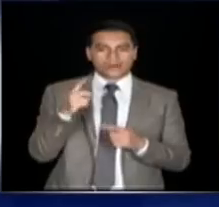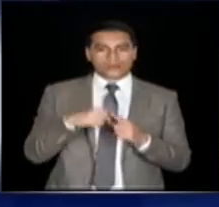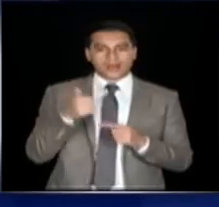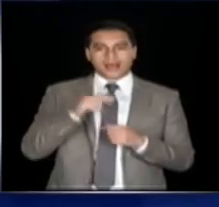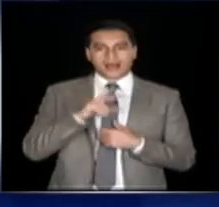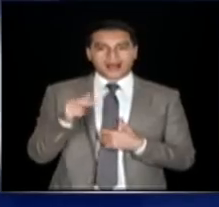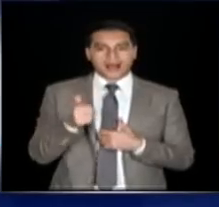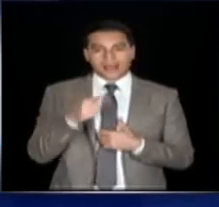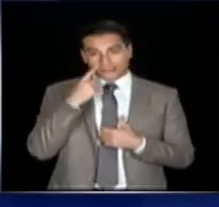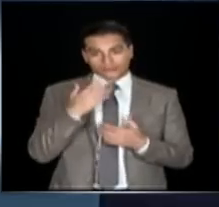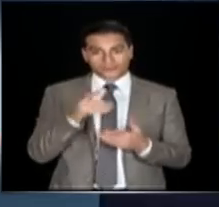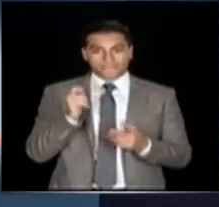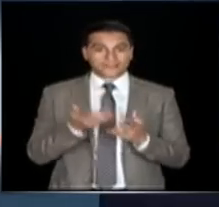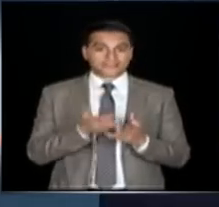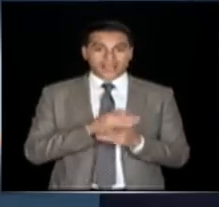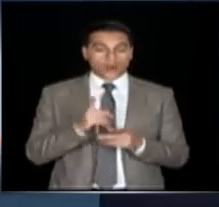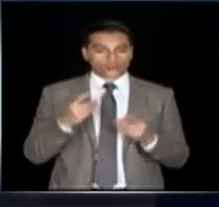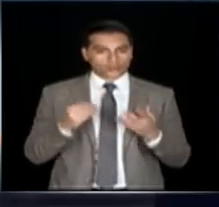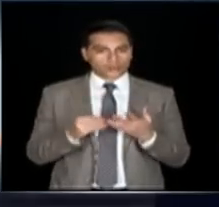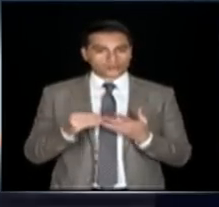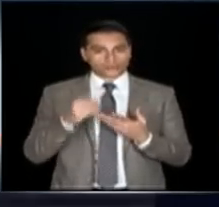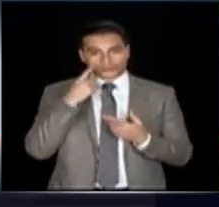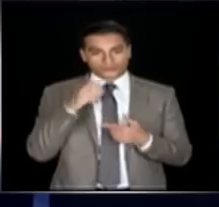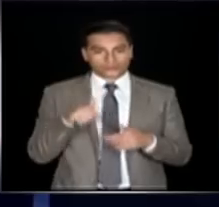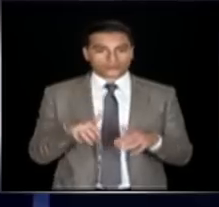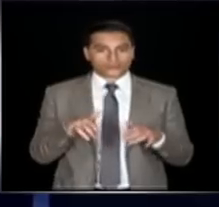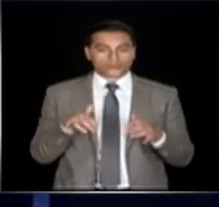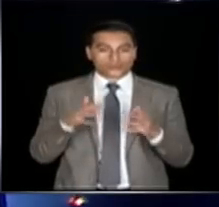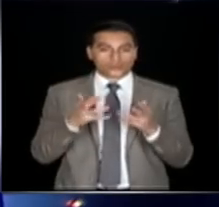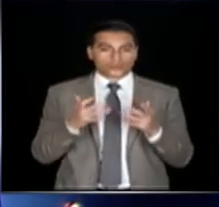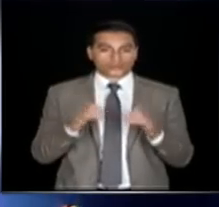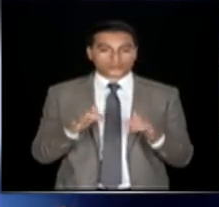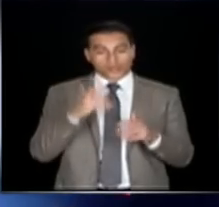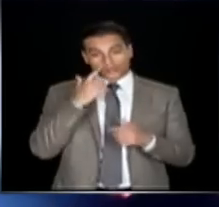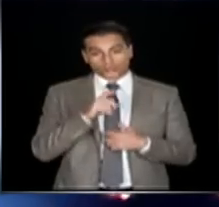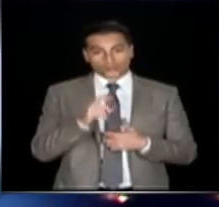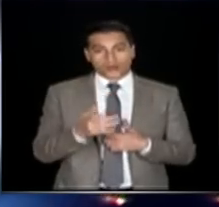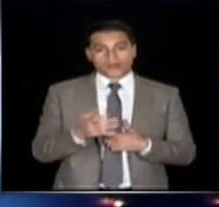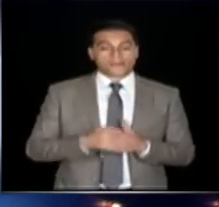ووردة، ما تستعجلوش. تكنولوجيا، والسؤال هو: